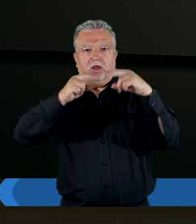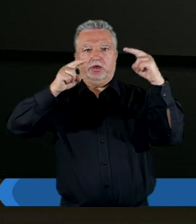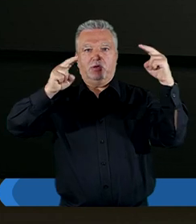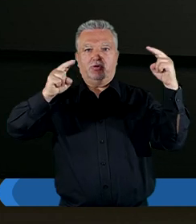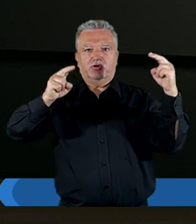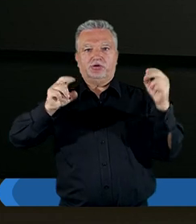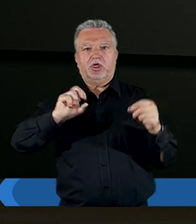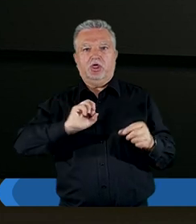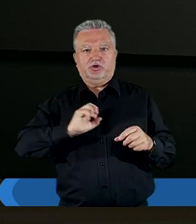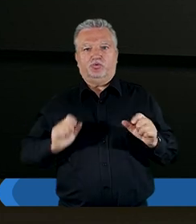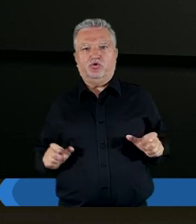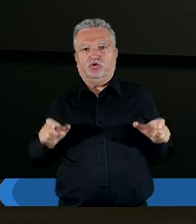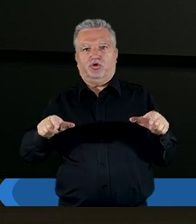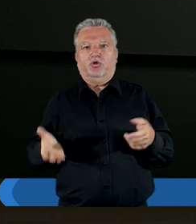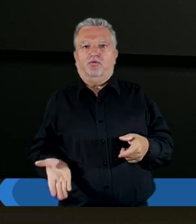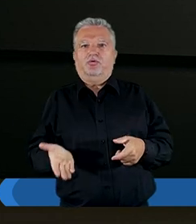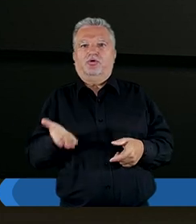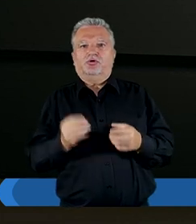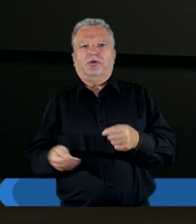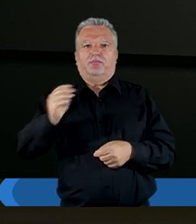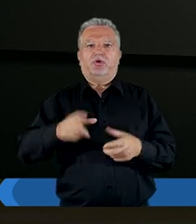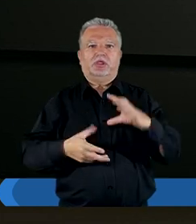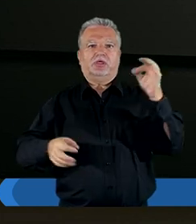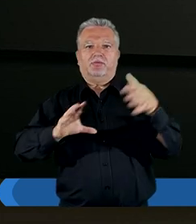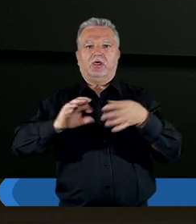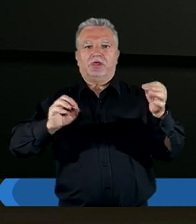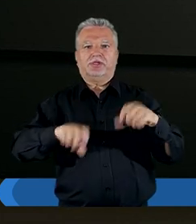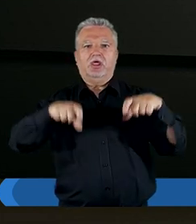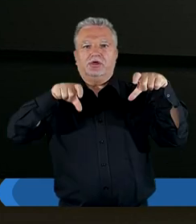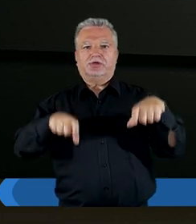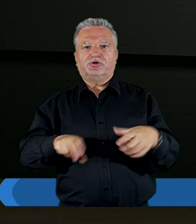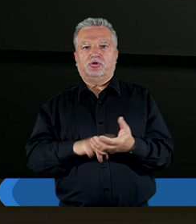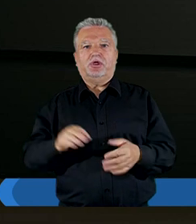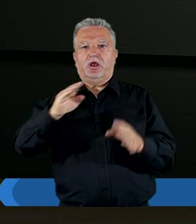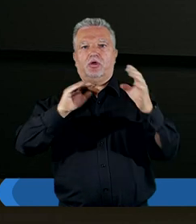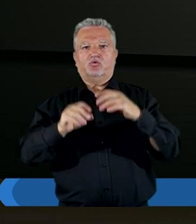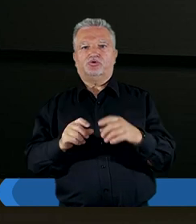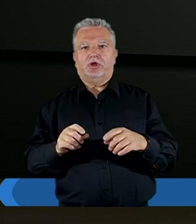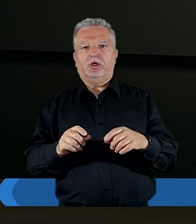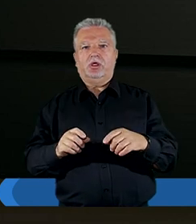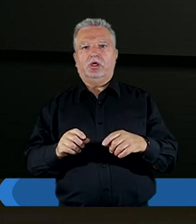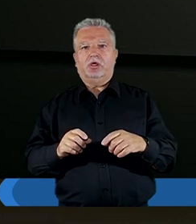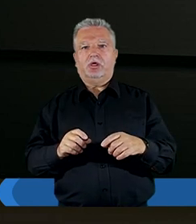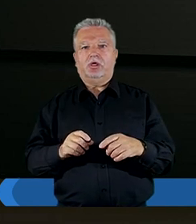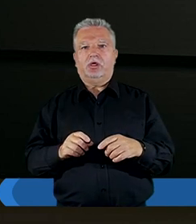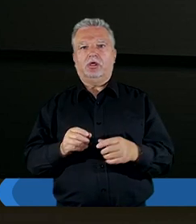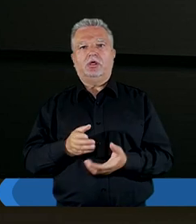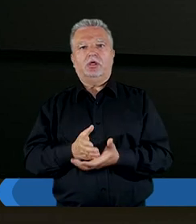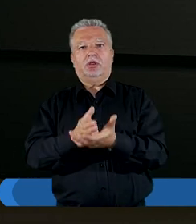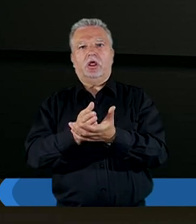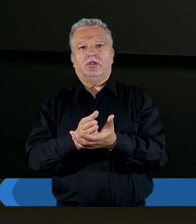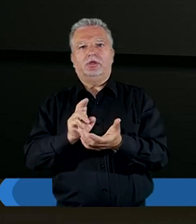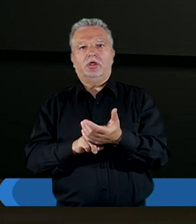niebiosa, swój tron wyniosę ponad gwiazdy Boże i zasiądę na górze Narad, na